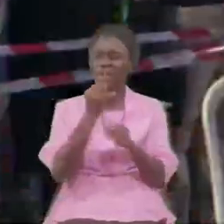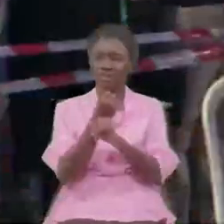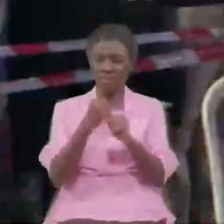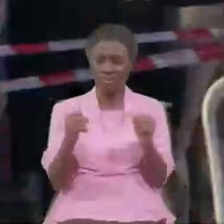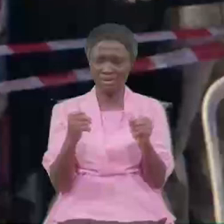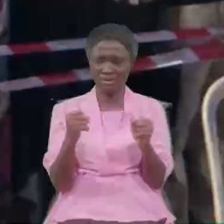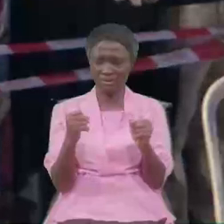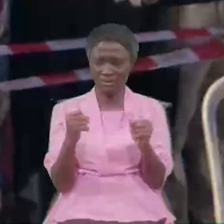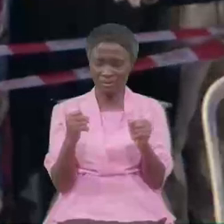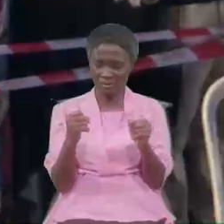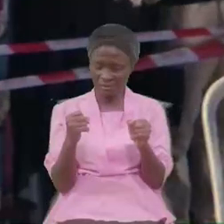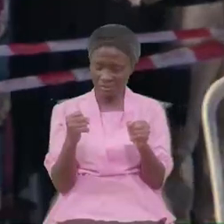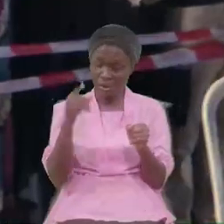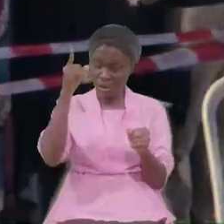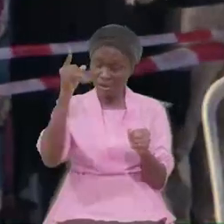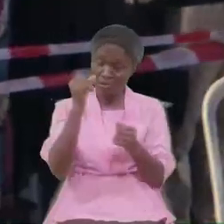sauvé.